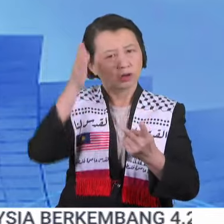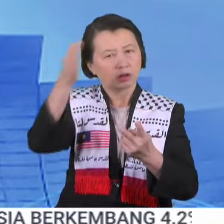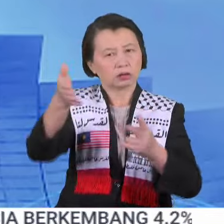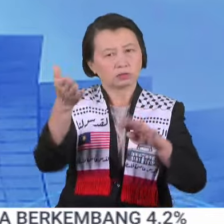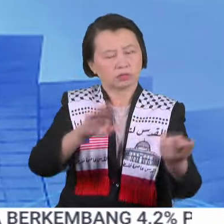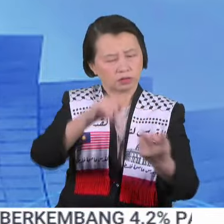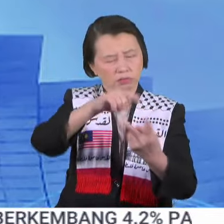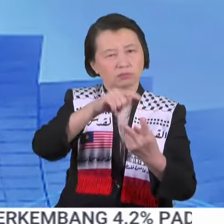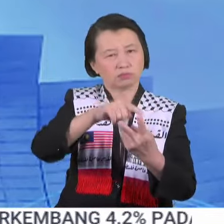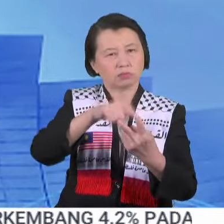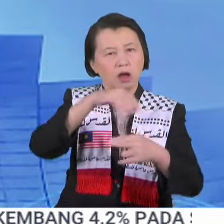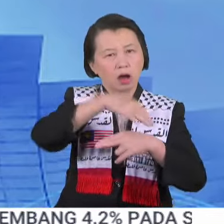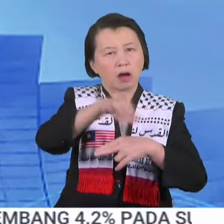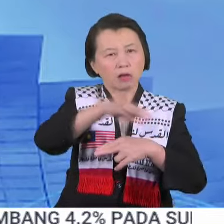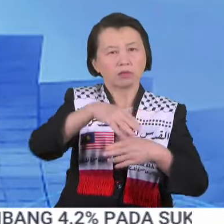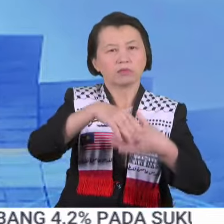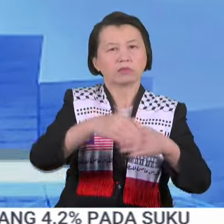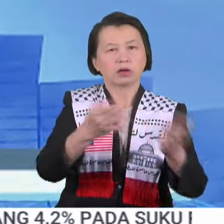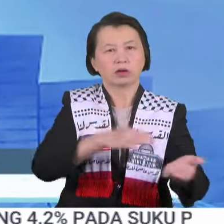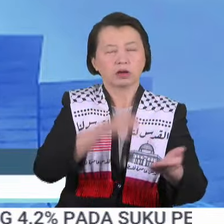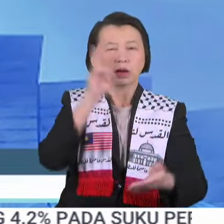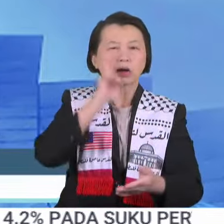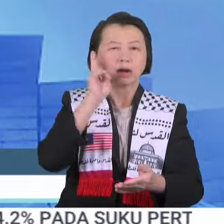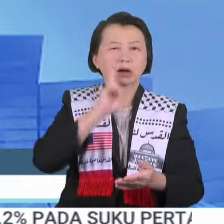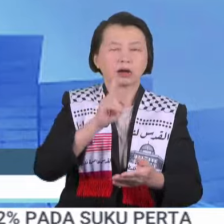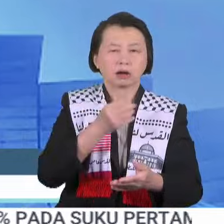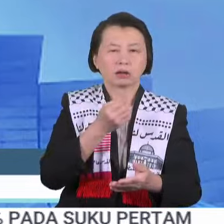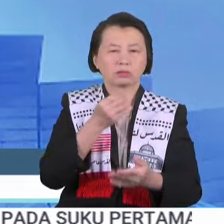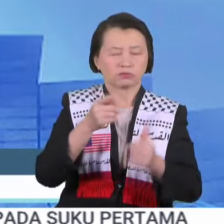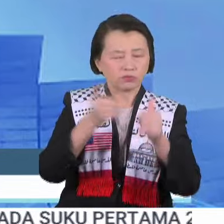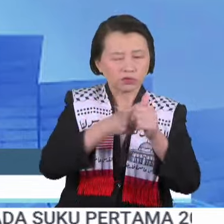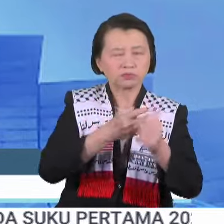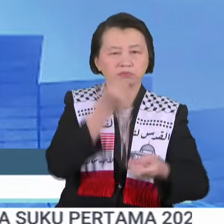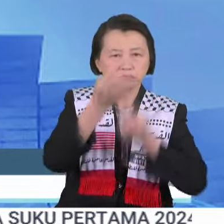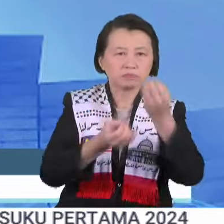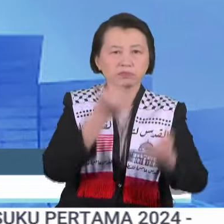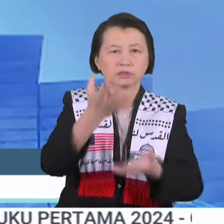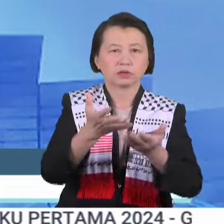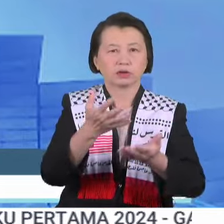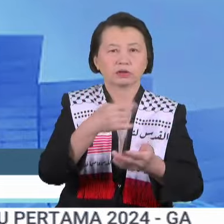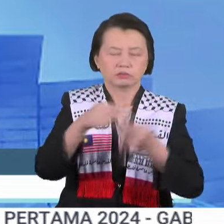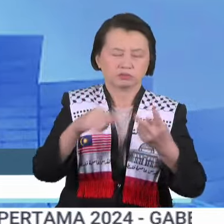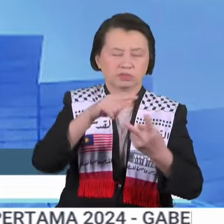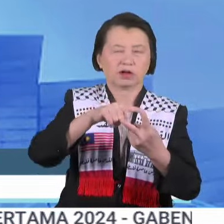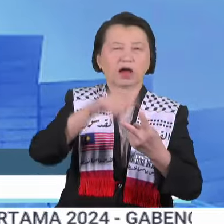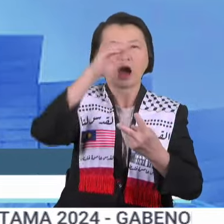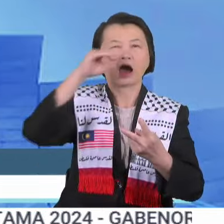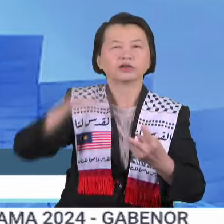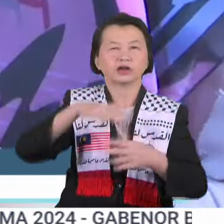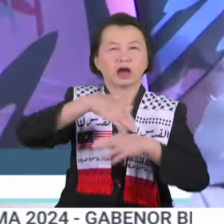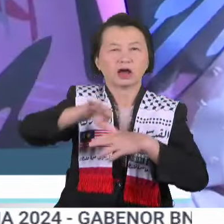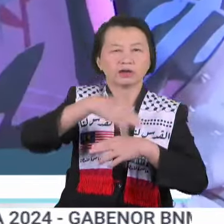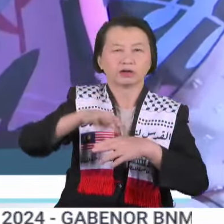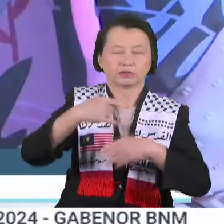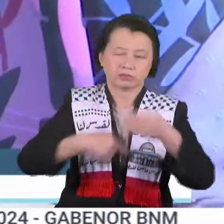buat selamanya. Perkara itu dikongsi kakak sulung Allahyarham Nur Azhar Ashikin Azhar.